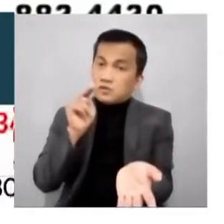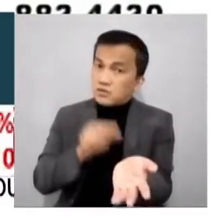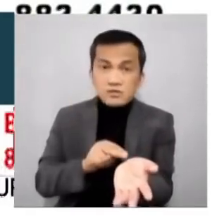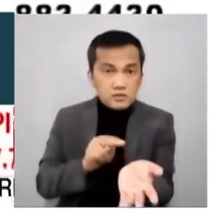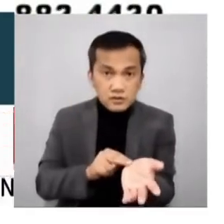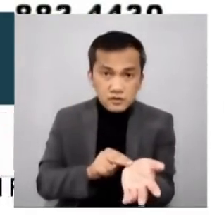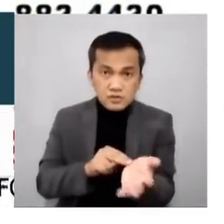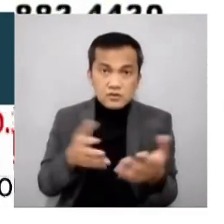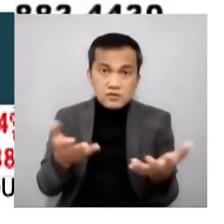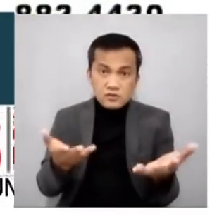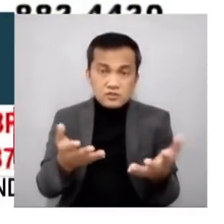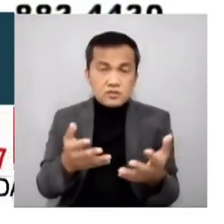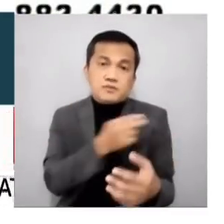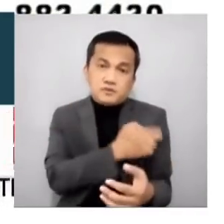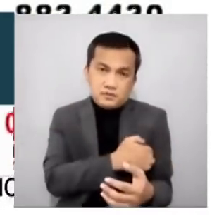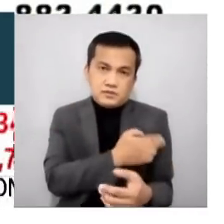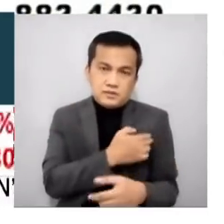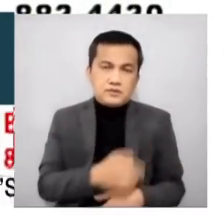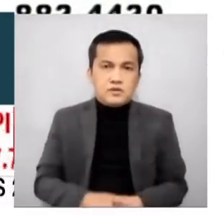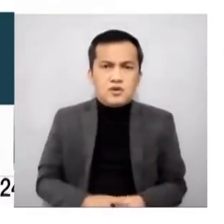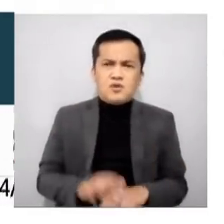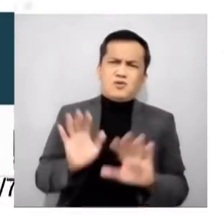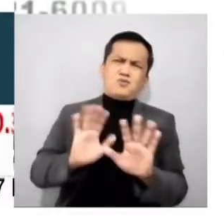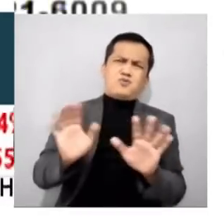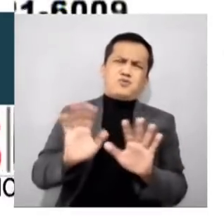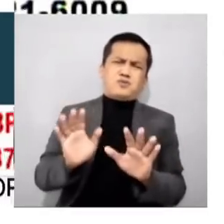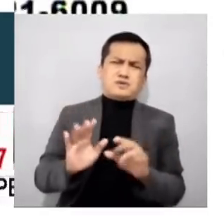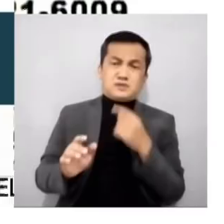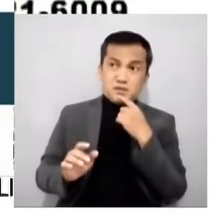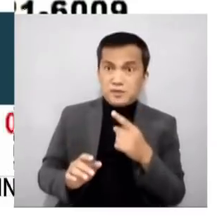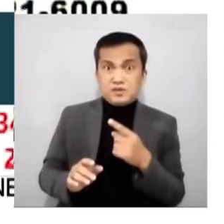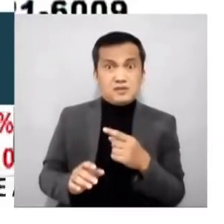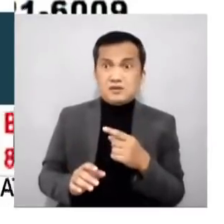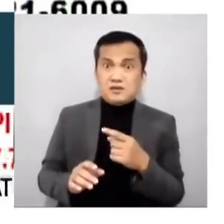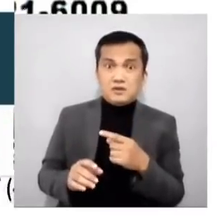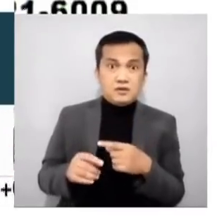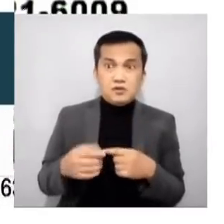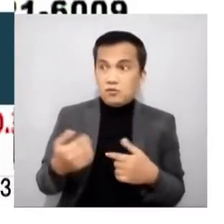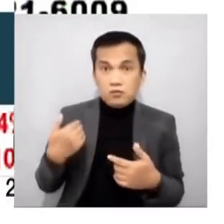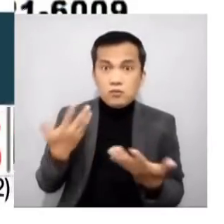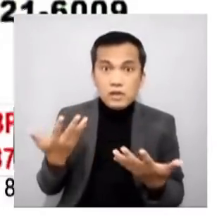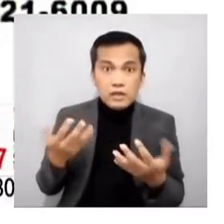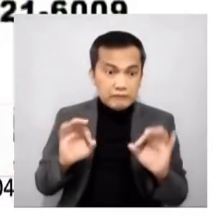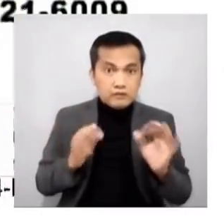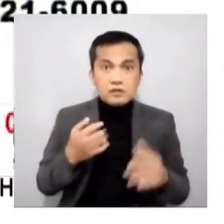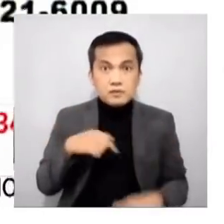ospital, huwag naman sana sabihin sa amin na wala na kaming pera.